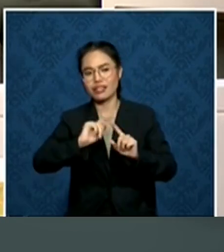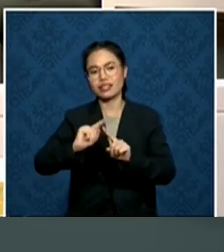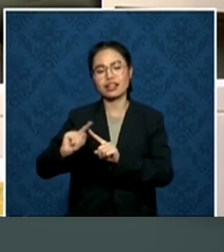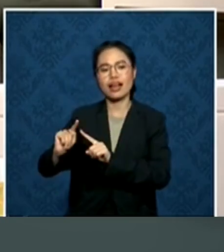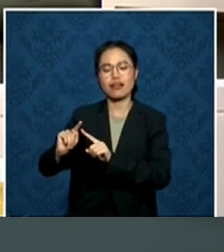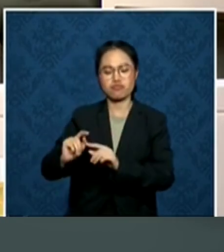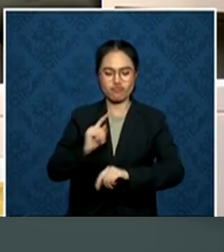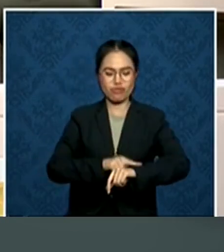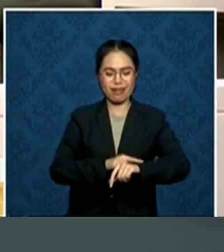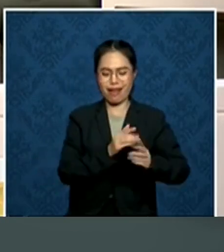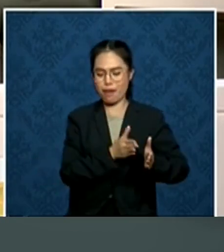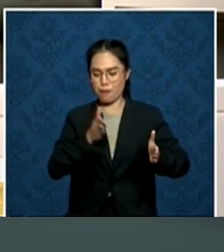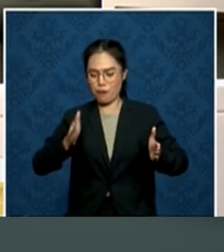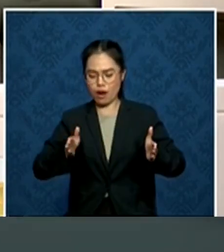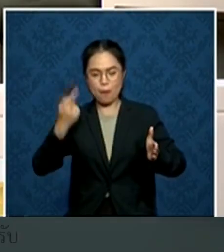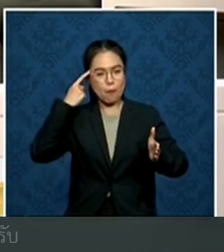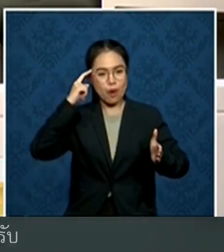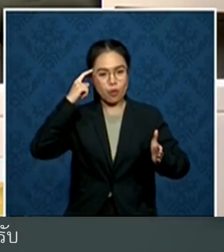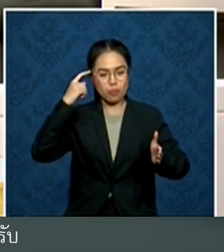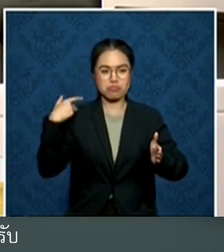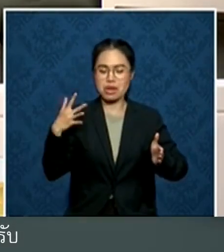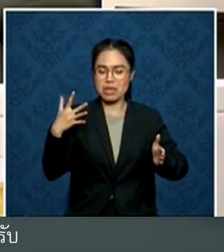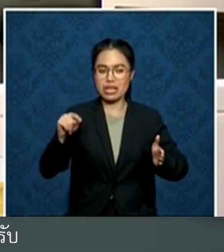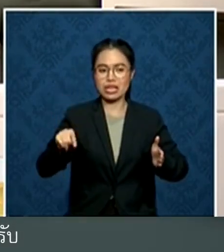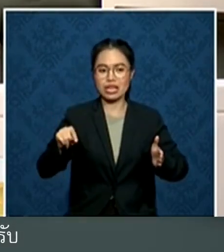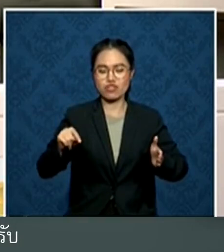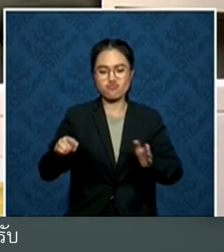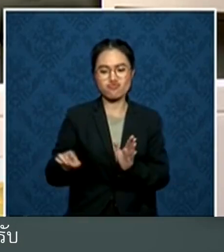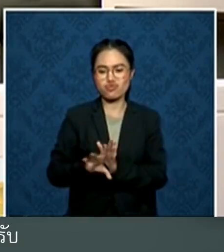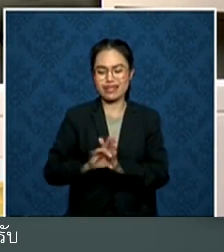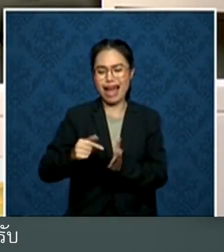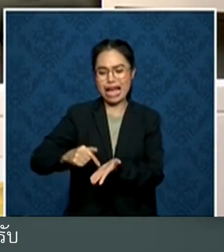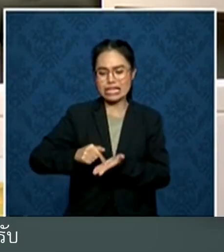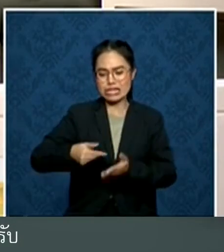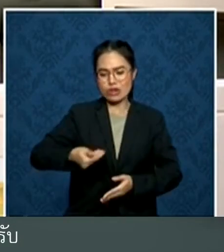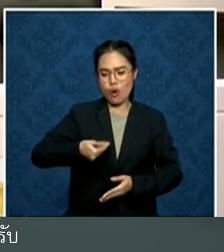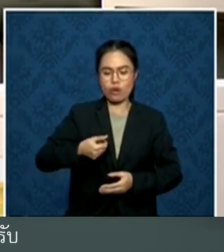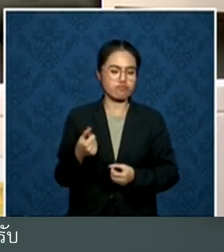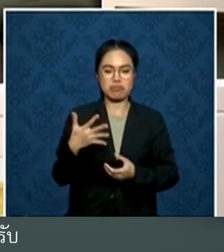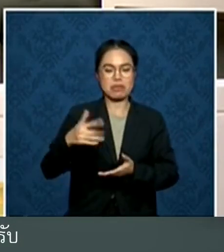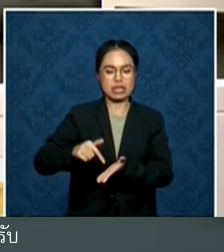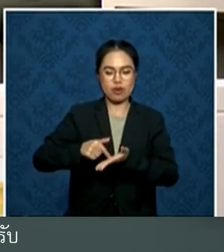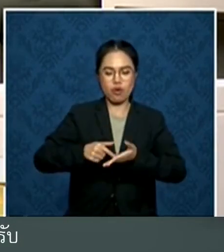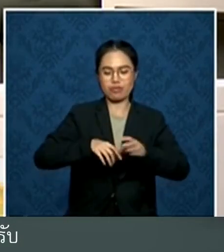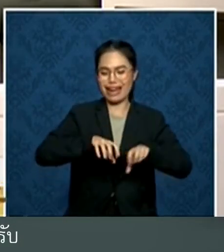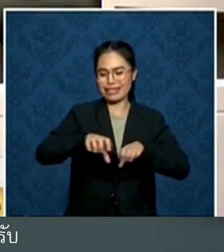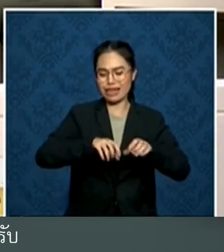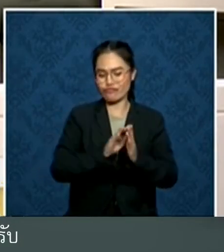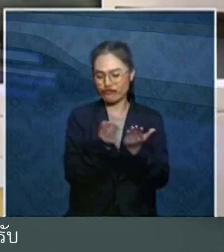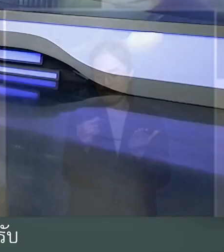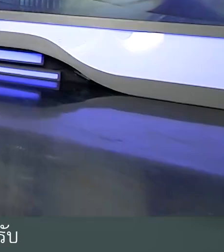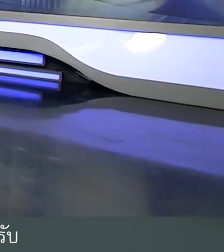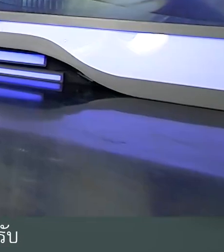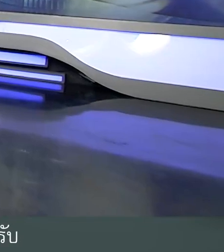กำหนดระยะเวลาลงไปอย่างเจาะจงได้สุดท้ายก็จะไม่มีคำขอเข้ามายังสำนักงบประมาณเพื่อปรากฏใน